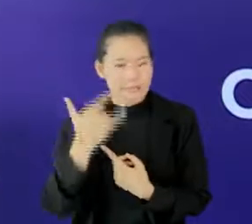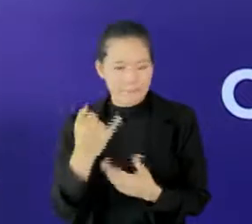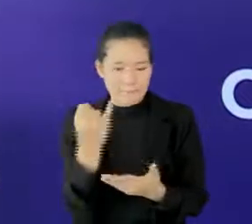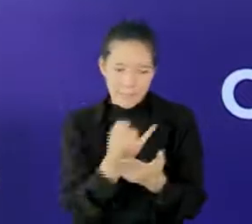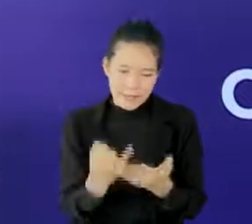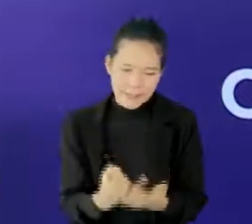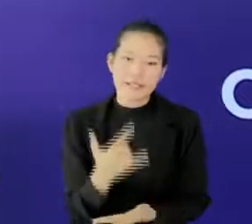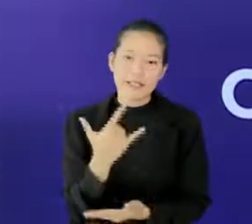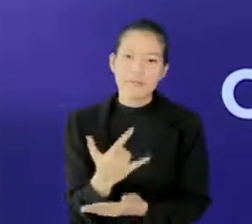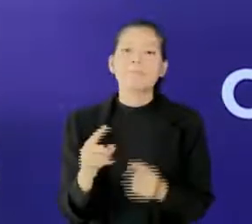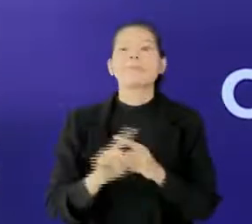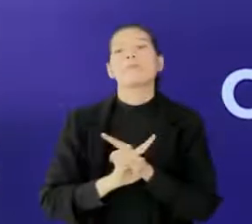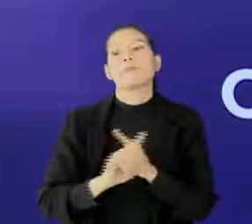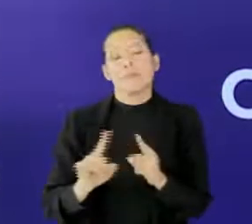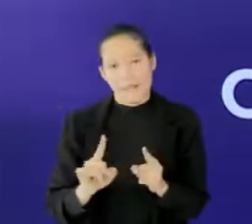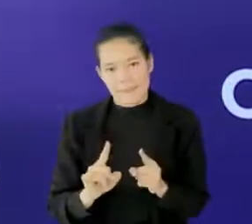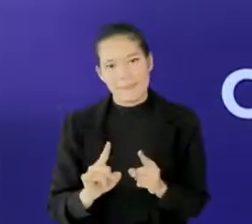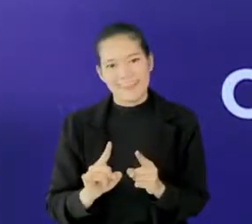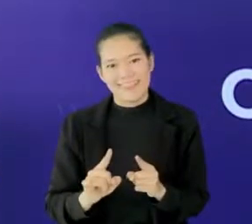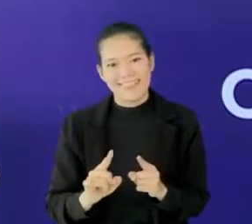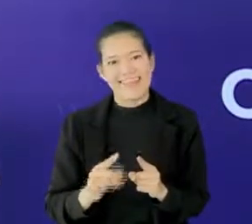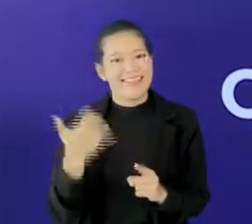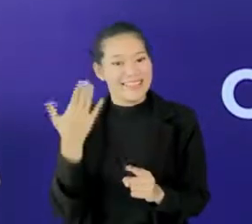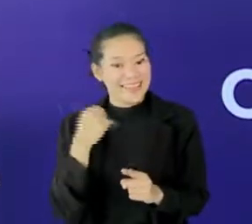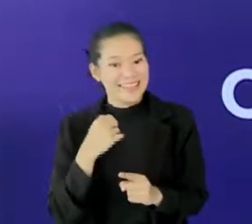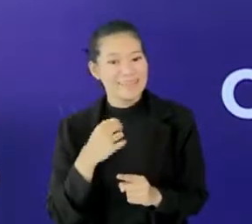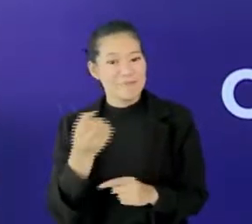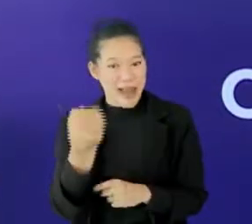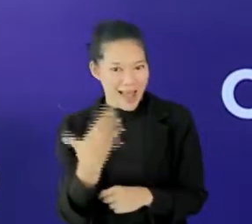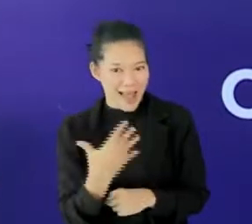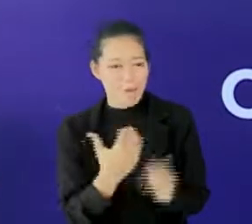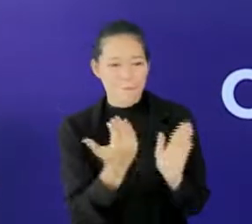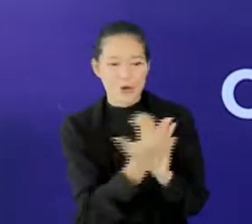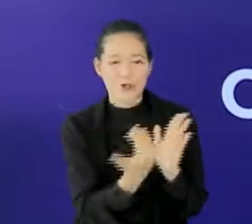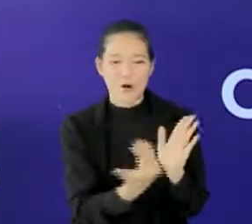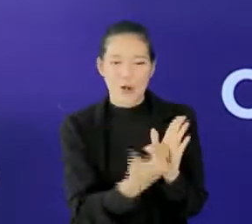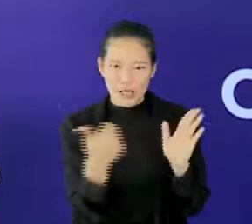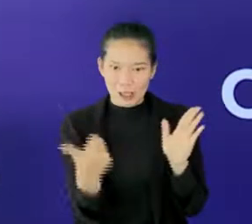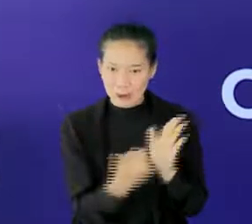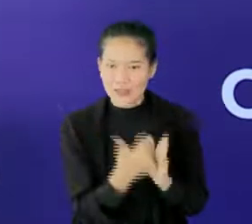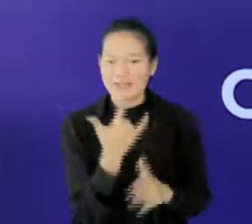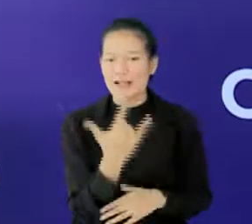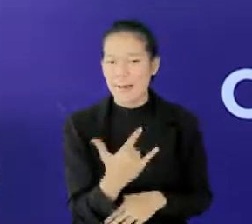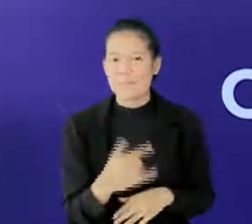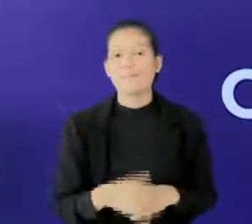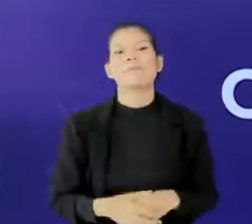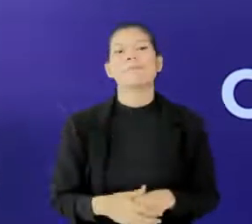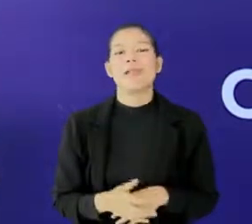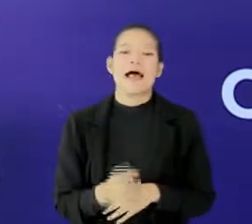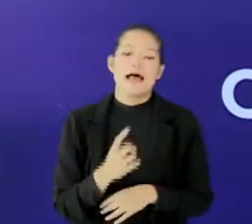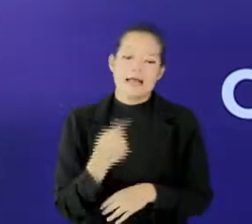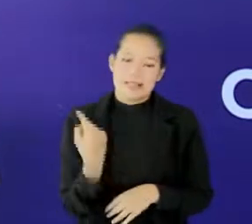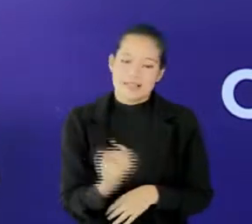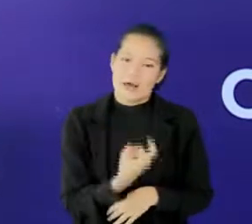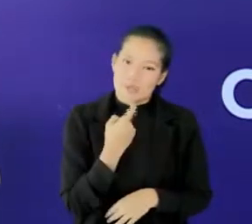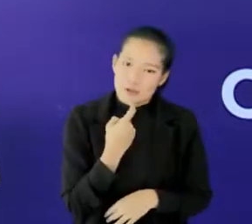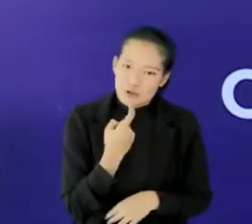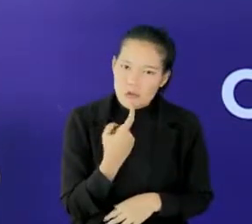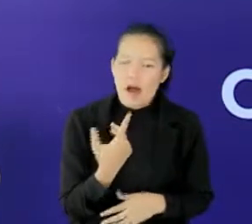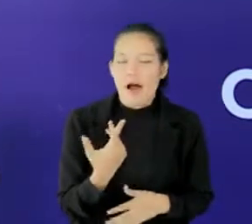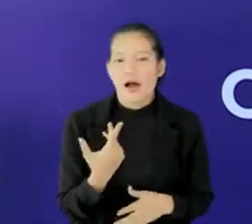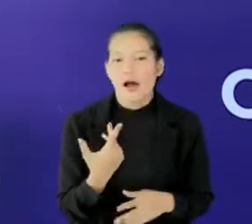berkarya dengan yang dikatakan Mas Lilo tadi, dengan protokol kesehatan. Nah, ini kita akan mencoba membuat